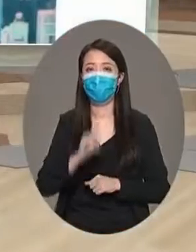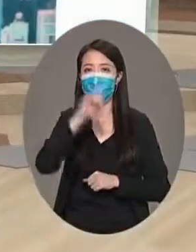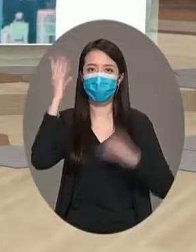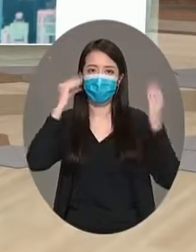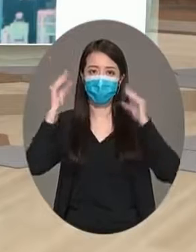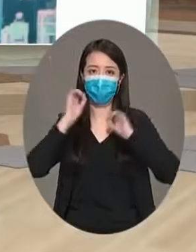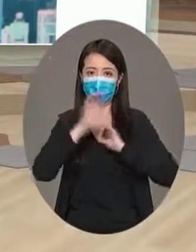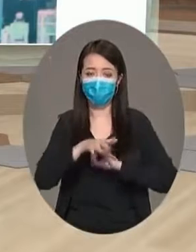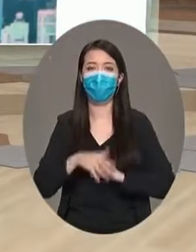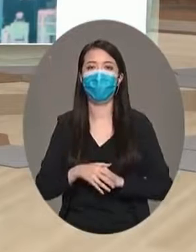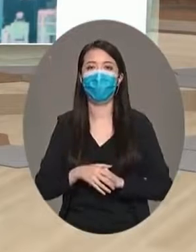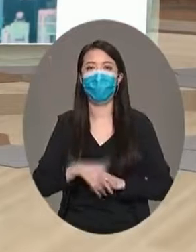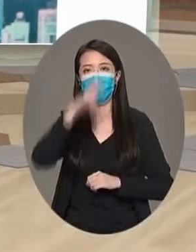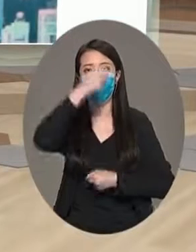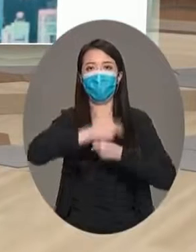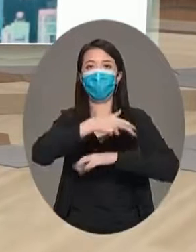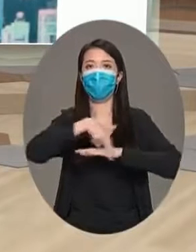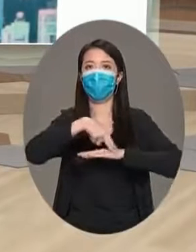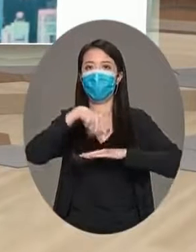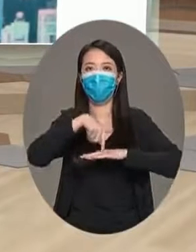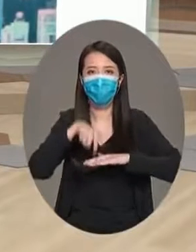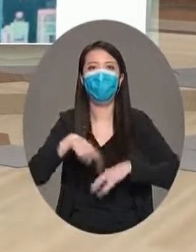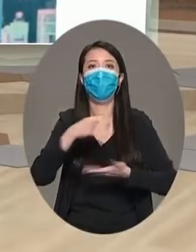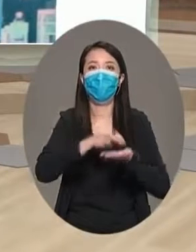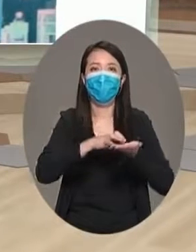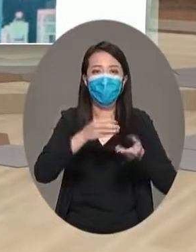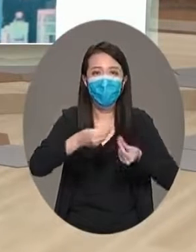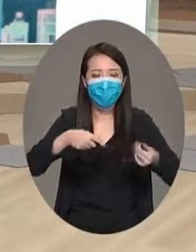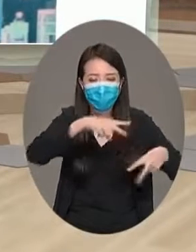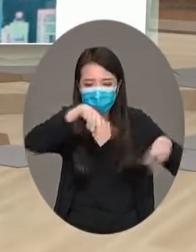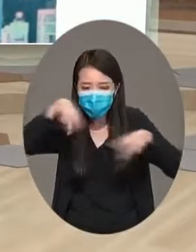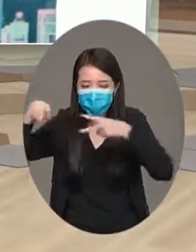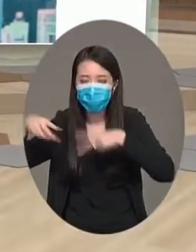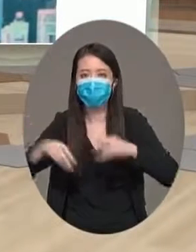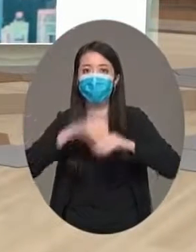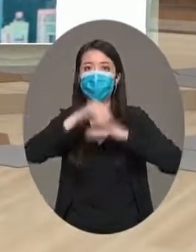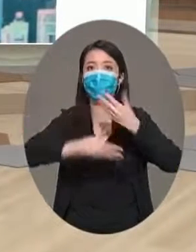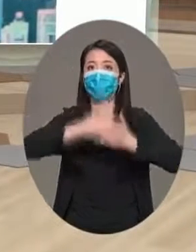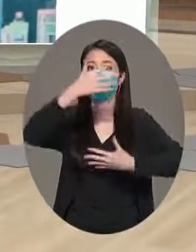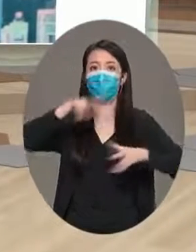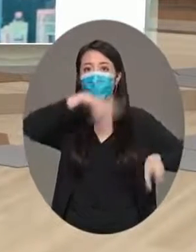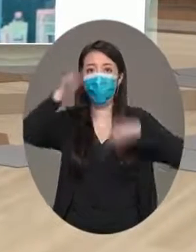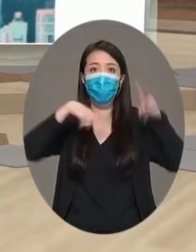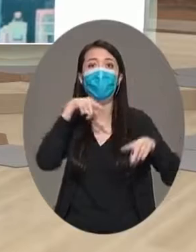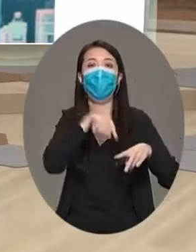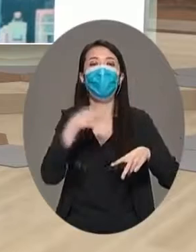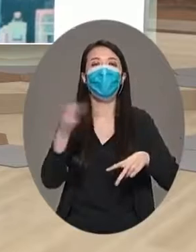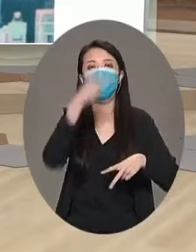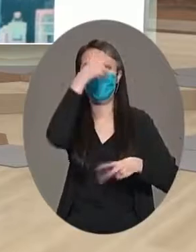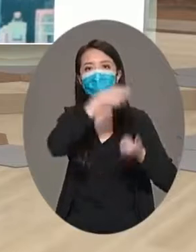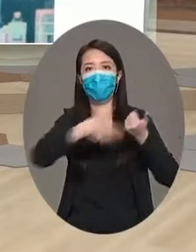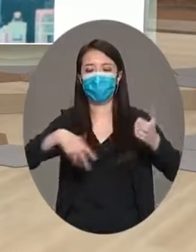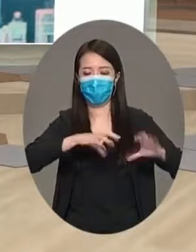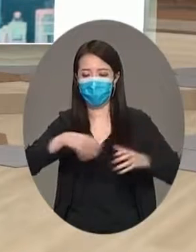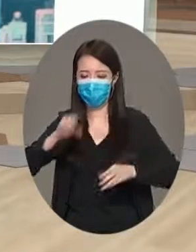有報道引述消息人士說，施政報告不單止大動作穩地去解決房屋問題，政府架構重組亦是